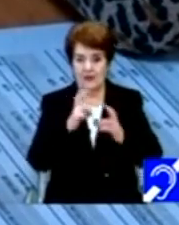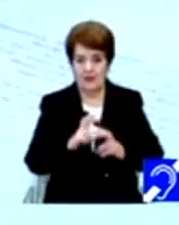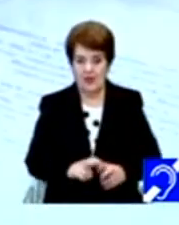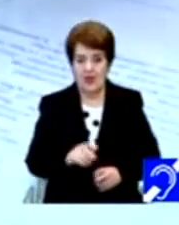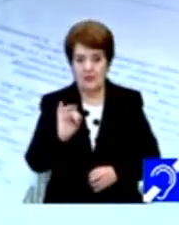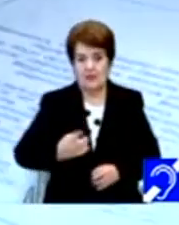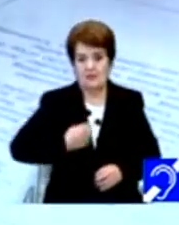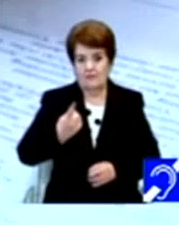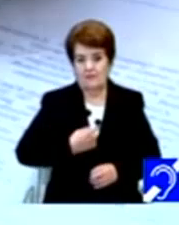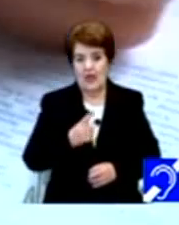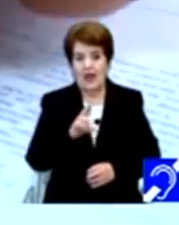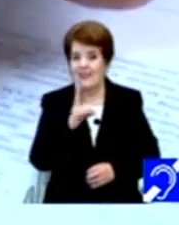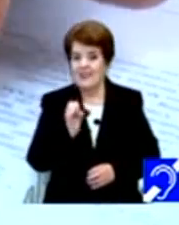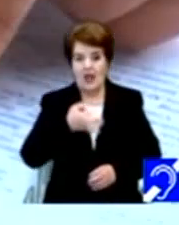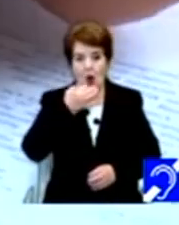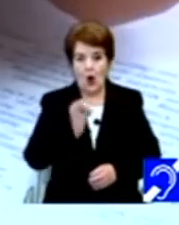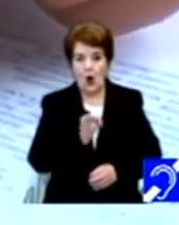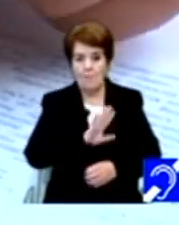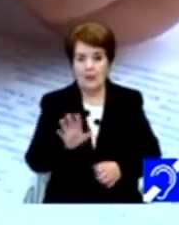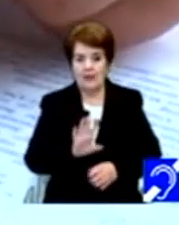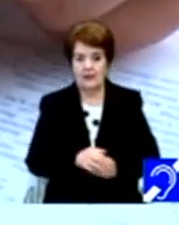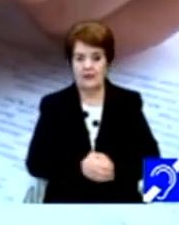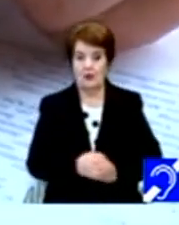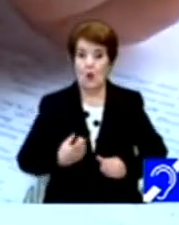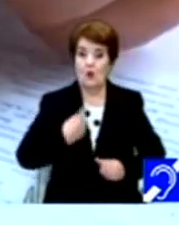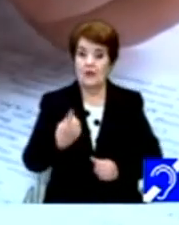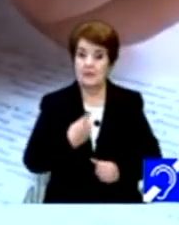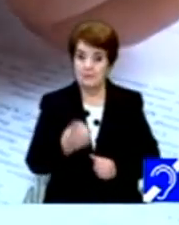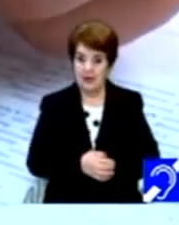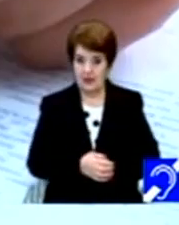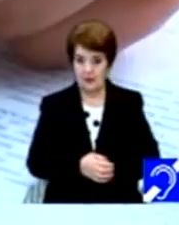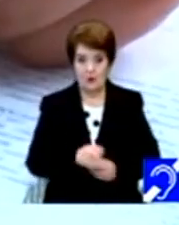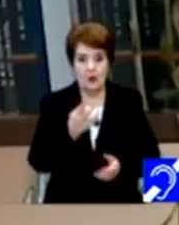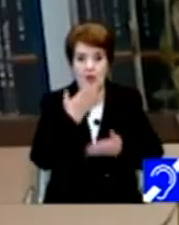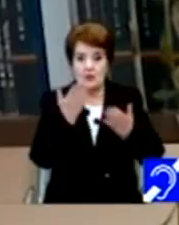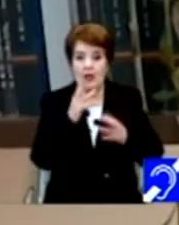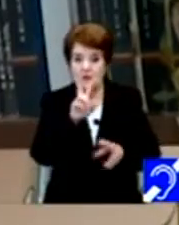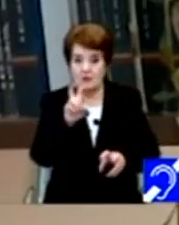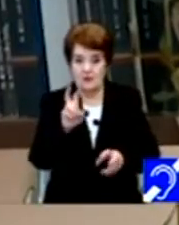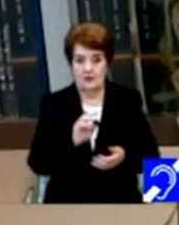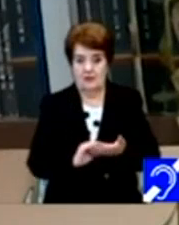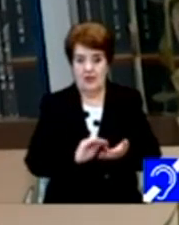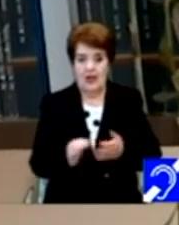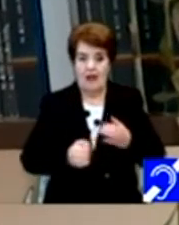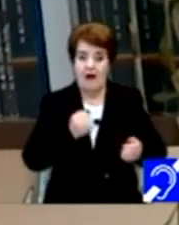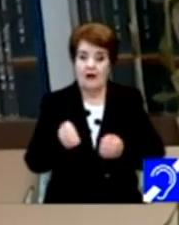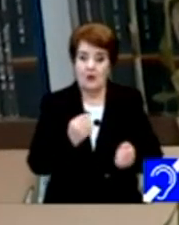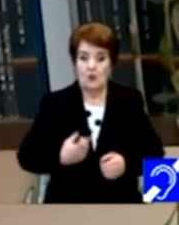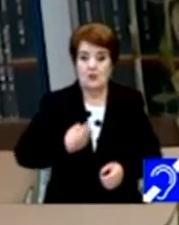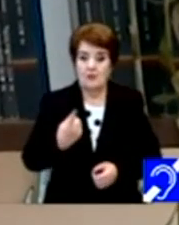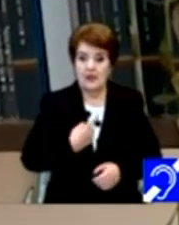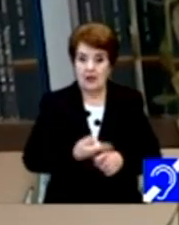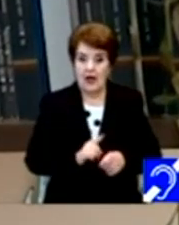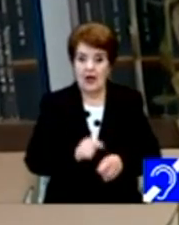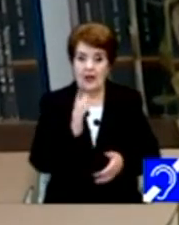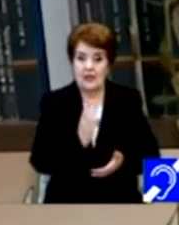inspector incompetent de la ANI, un inspector care n-a trecut textul integrității la angajare, un inspector care